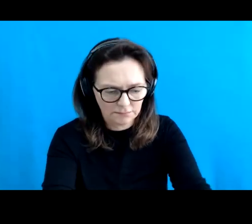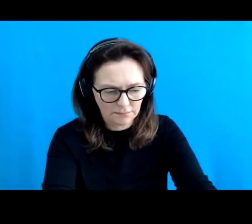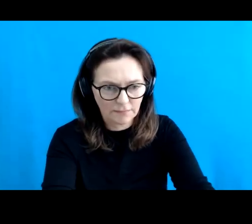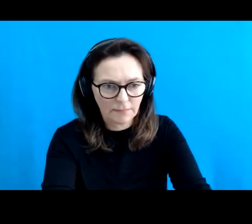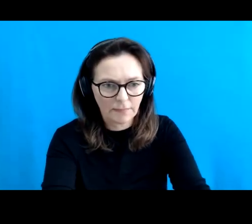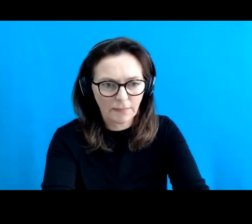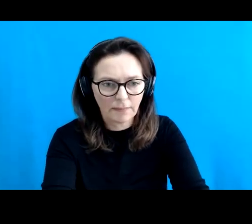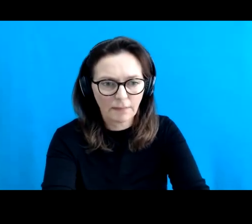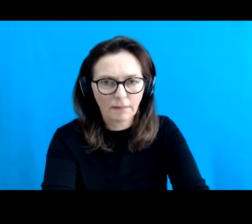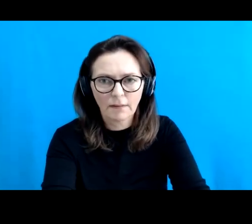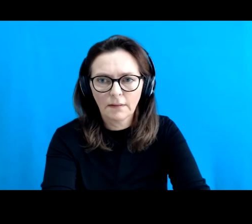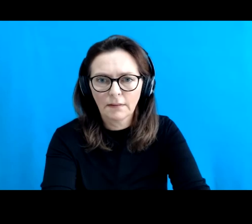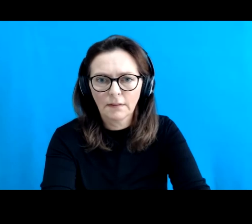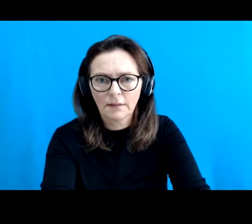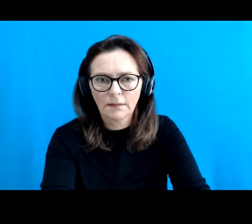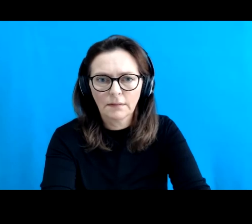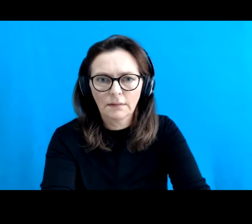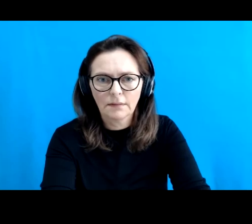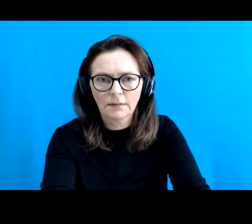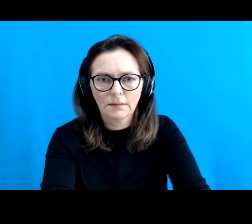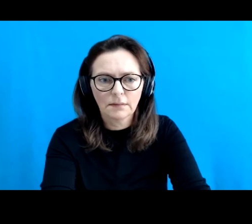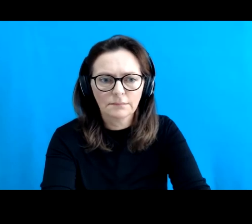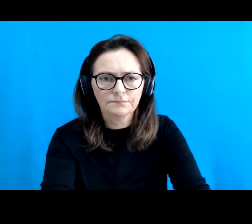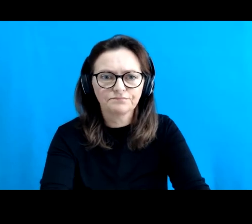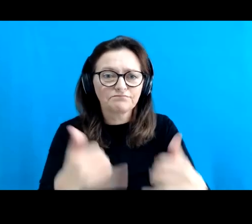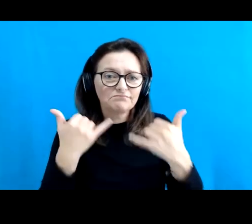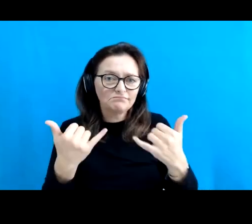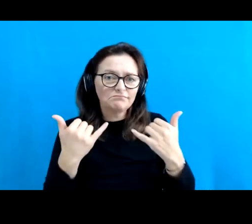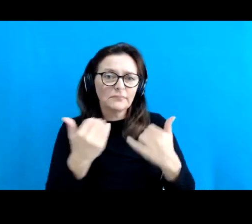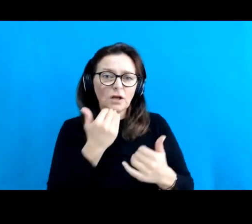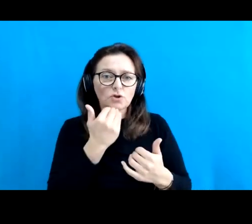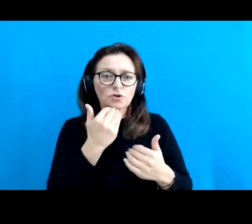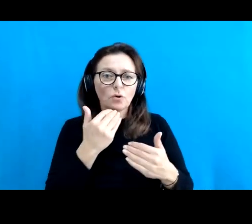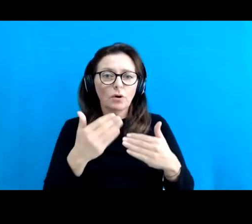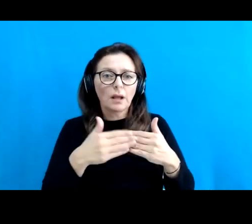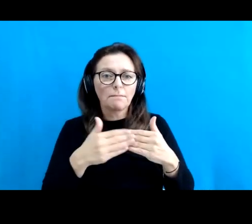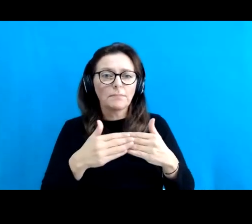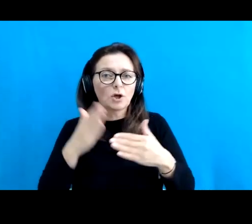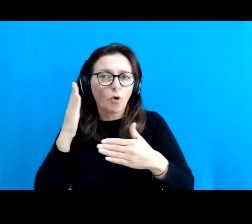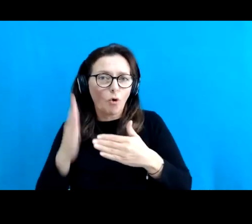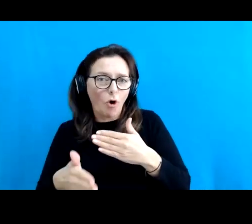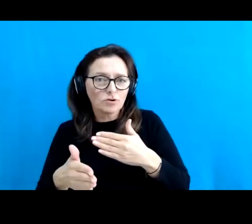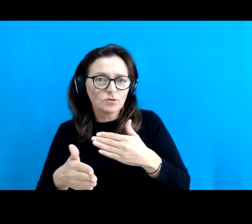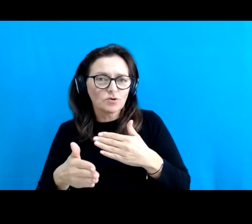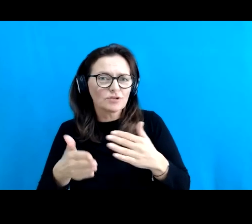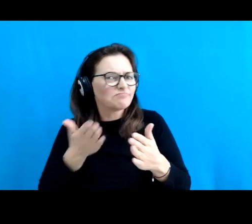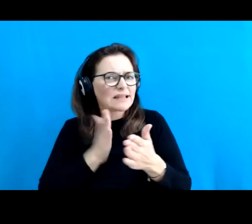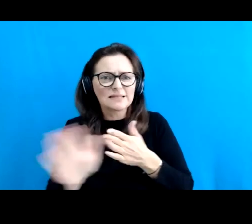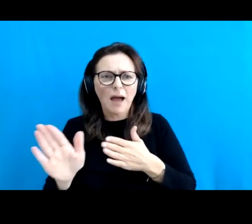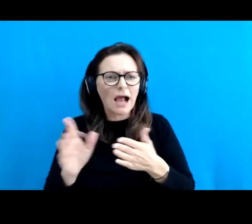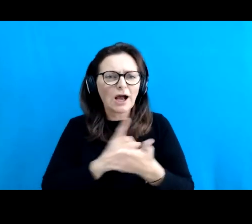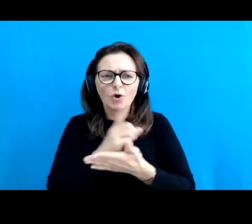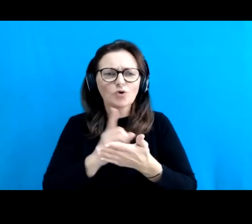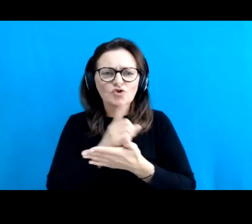Tako, pravzaprav smo pri koncu, za razpravo je žal zmanjkalo časa, vendar bomo na